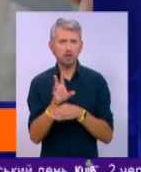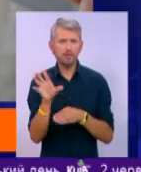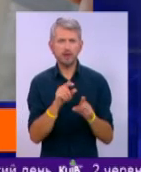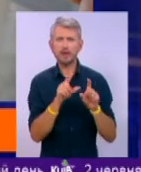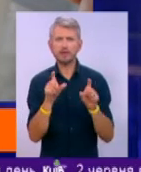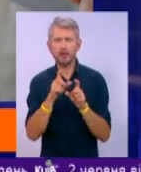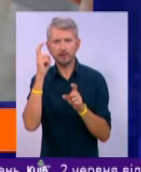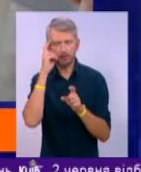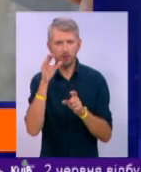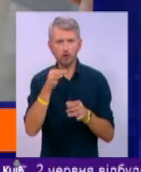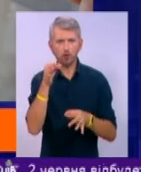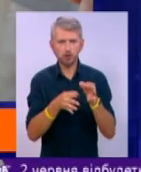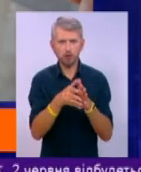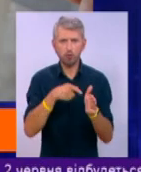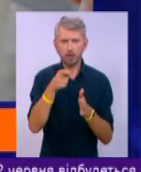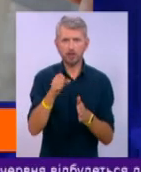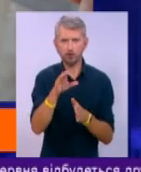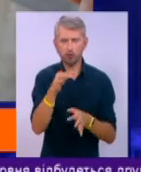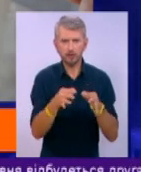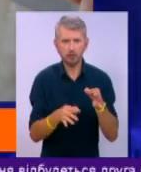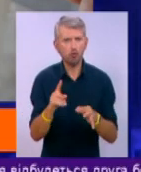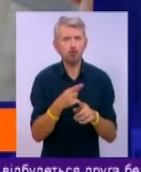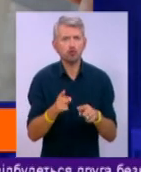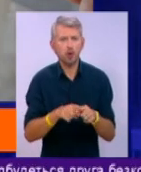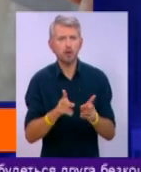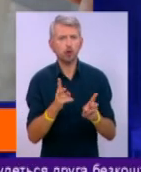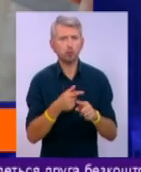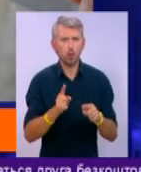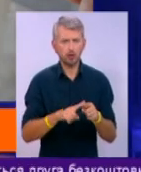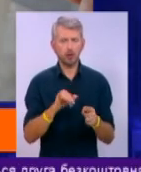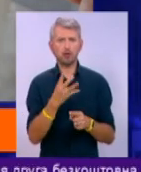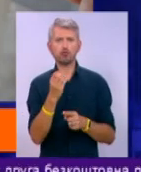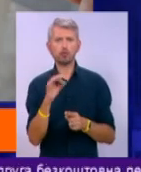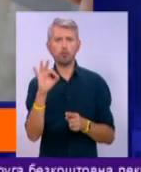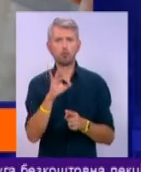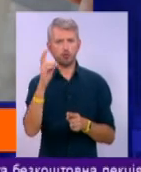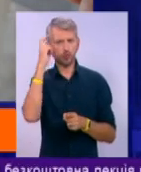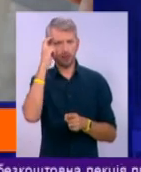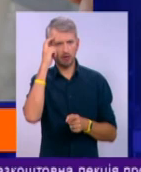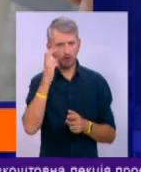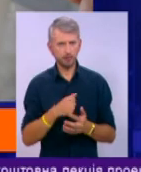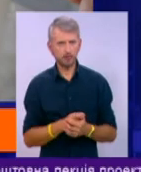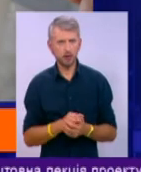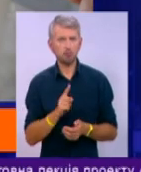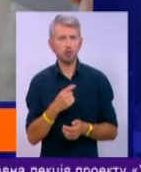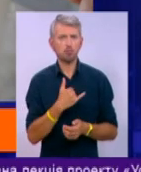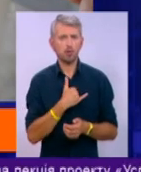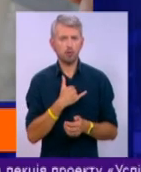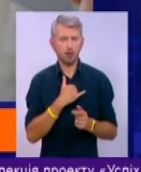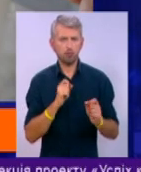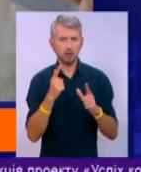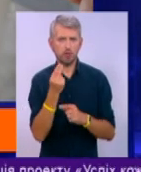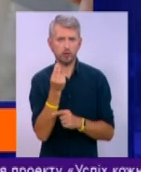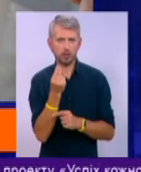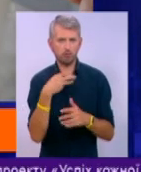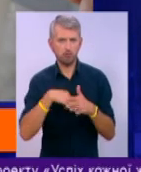все суды и подали в европейский суд. Что это? Кто это? И еще по поводу Киева. Почему у нас поднимаются тарифы